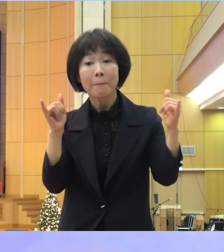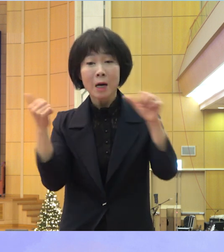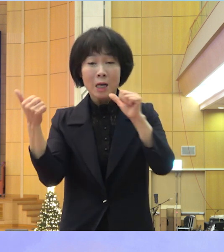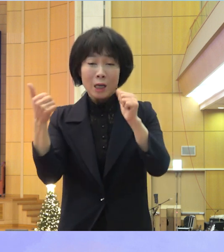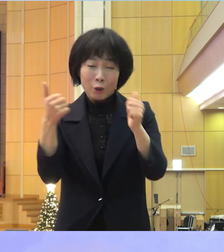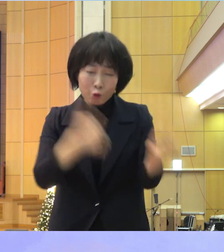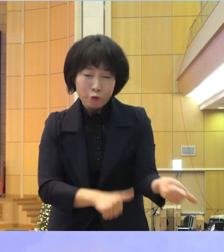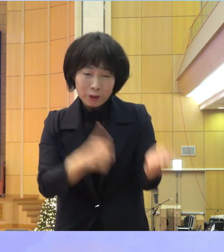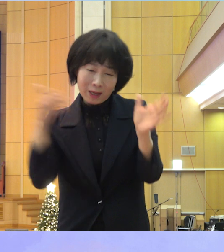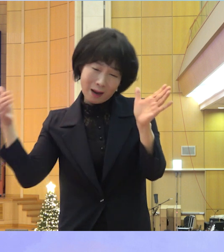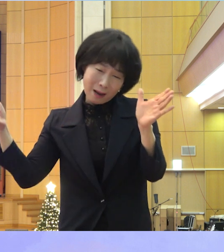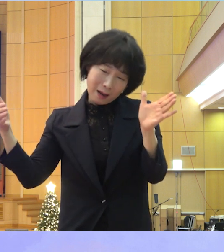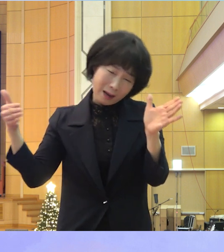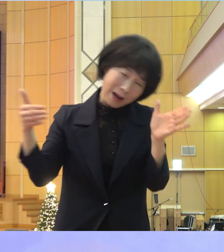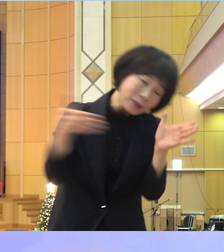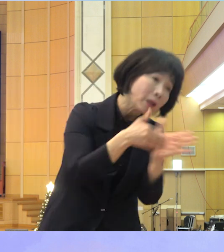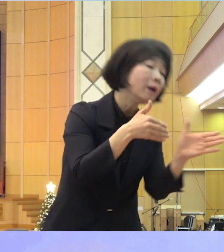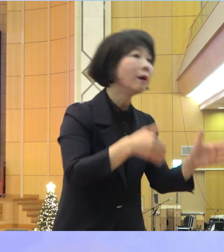죽도록,